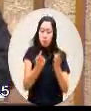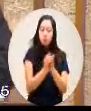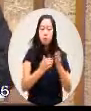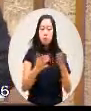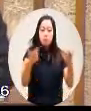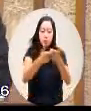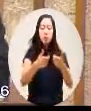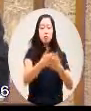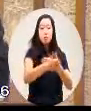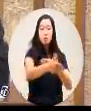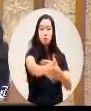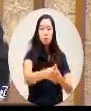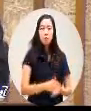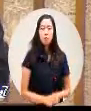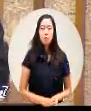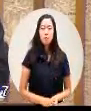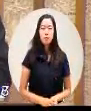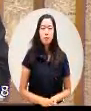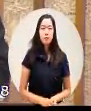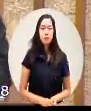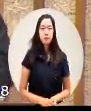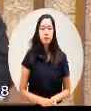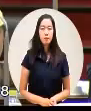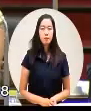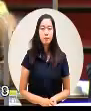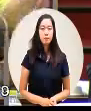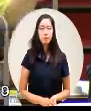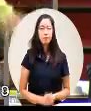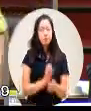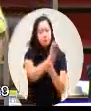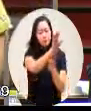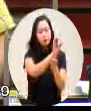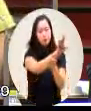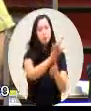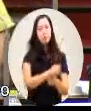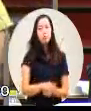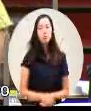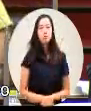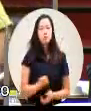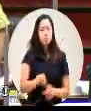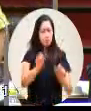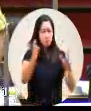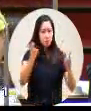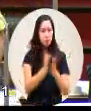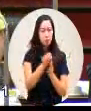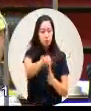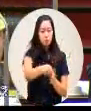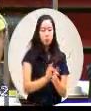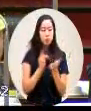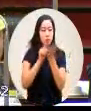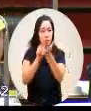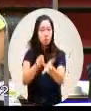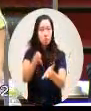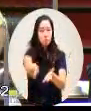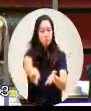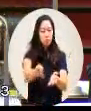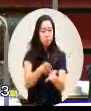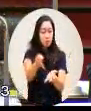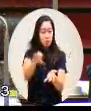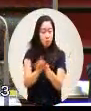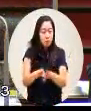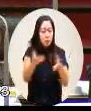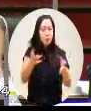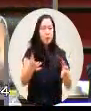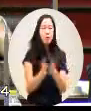啦。当然你那 基本 定数的吼， 我跟你讲啦， 马上了 解了啦，这个照了，处理开啊，没完没